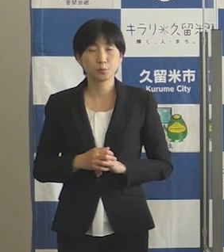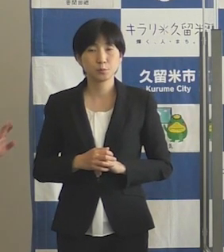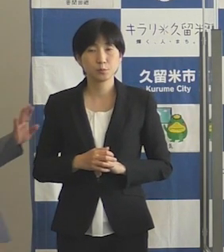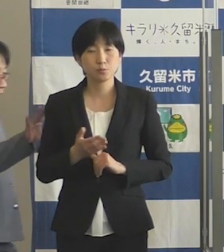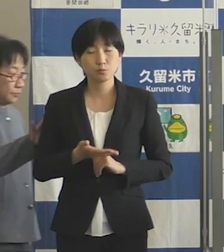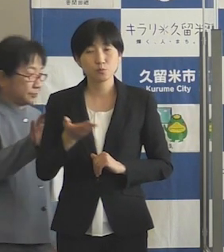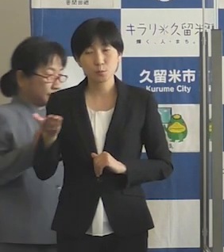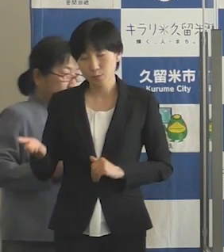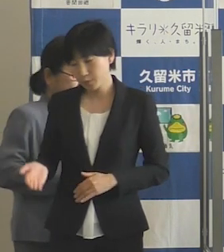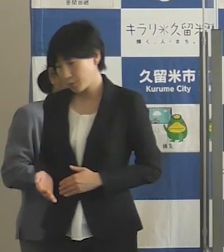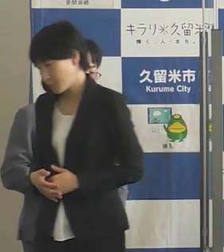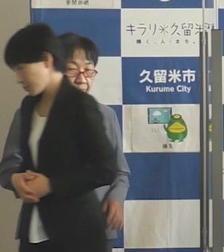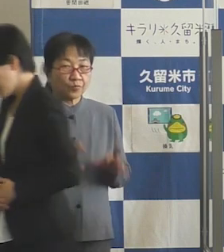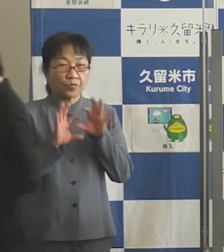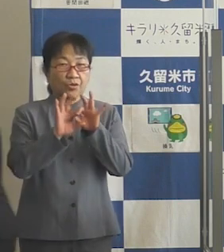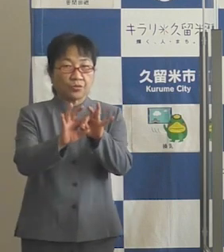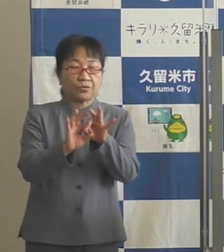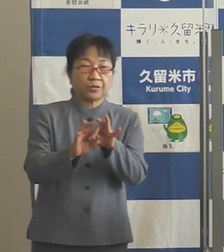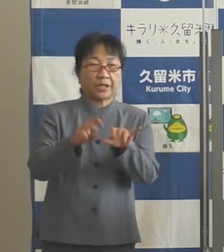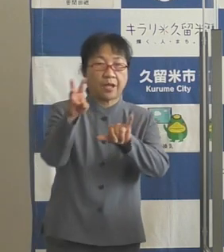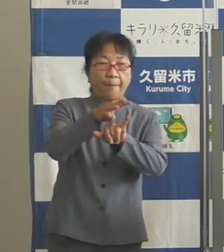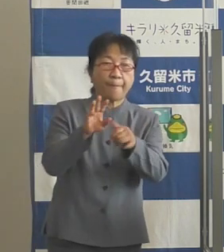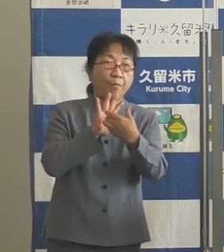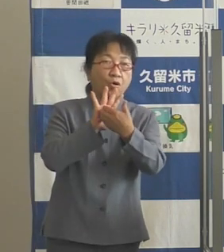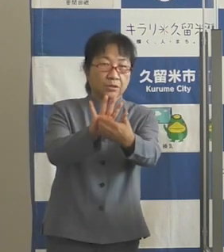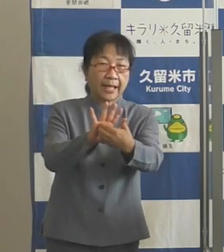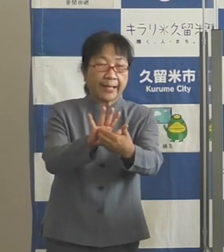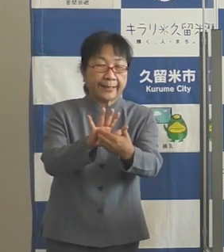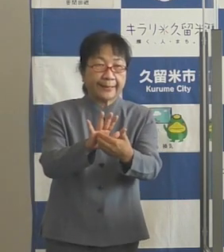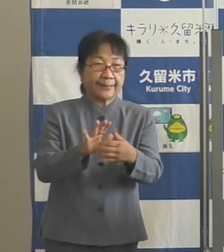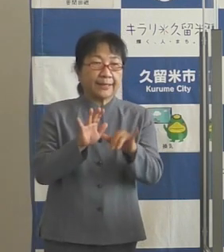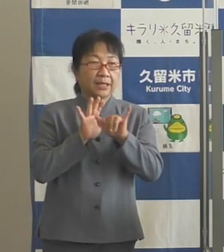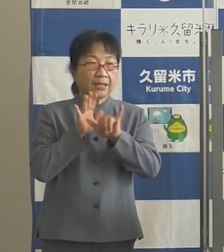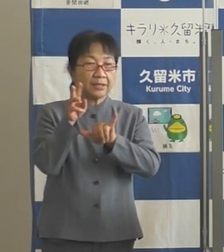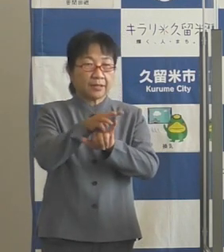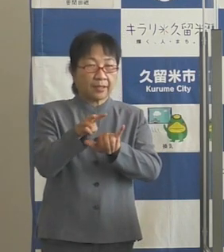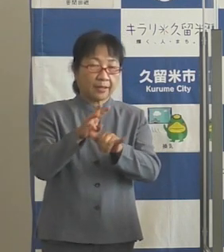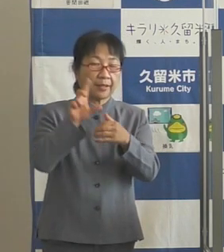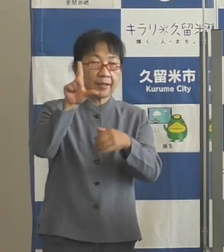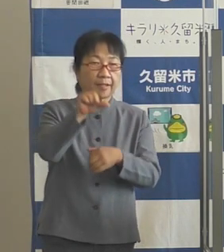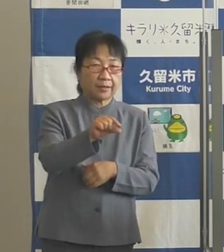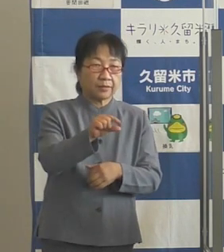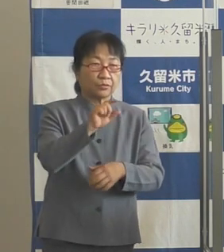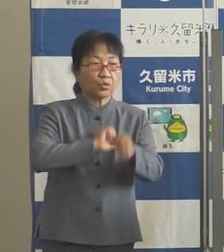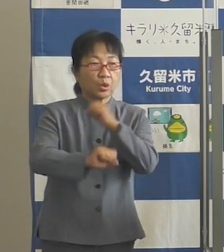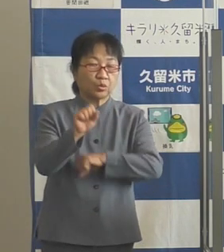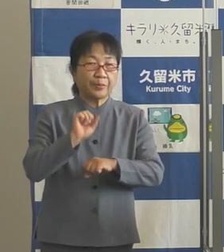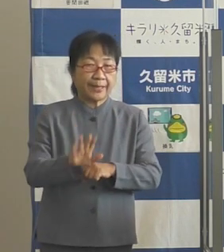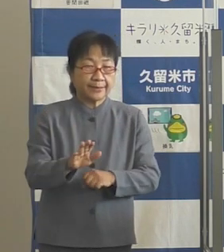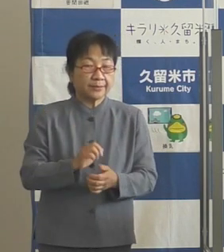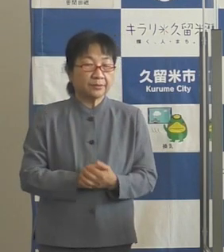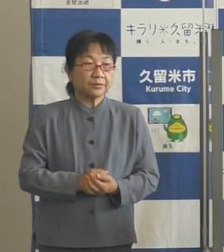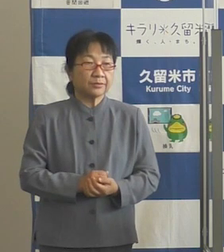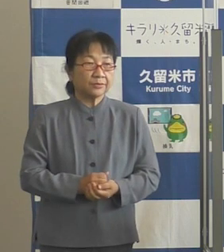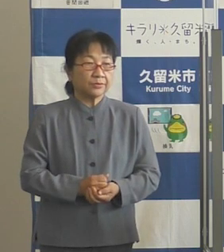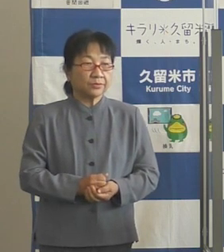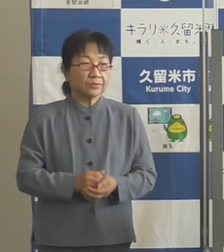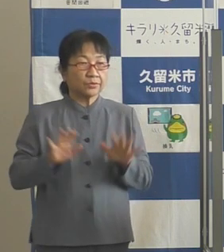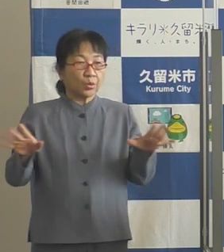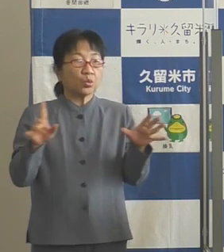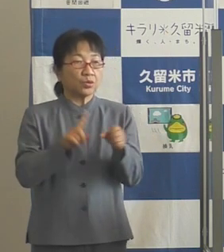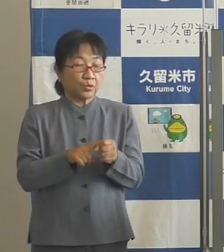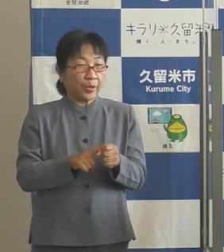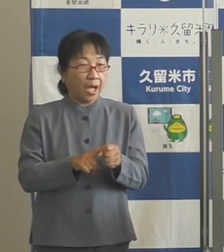続きまして、防災減災に向けた取り組みであります。今年